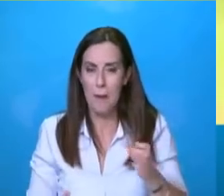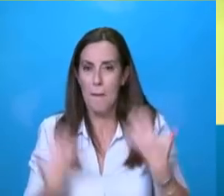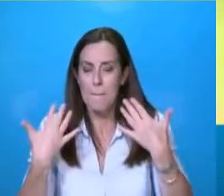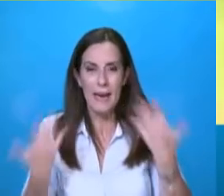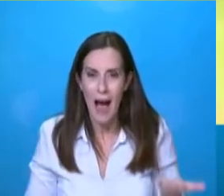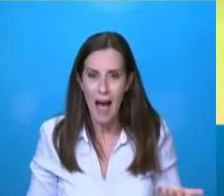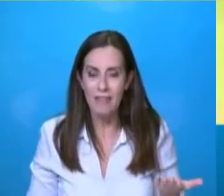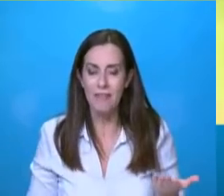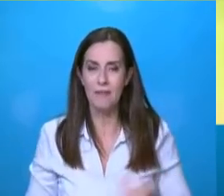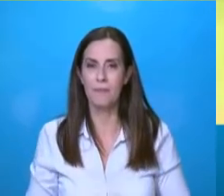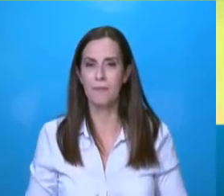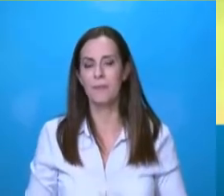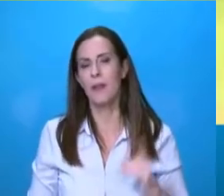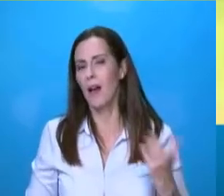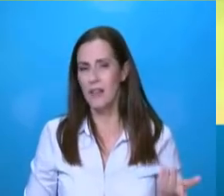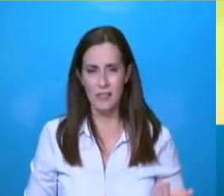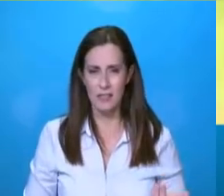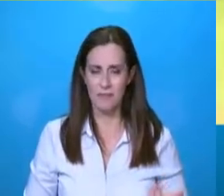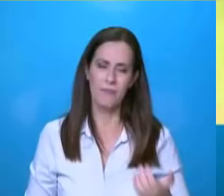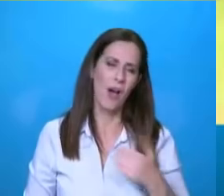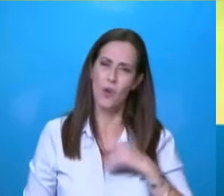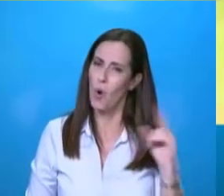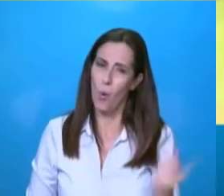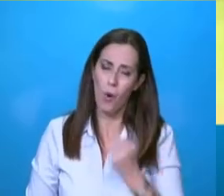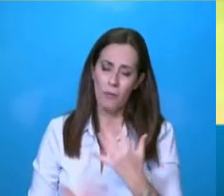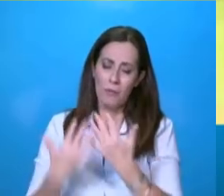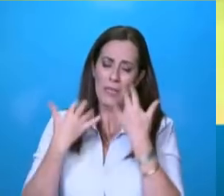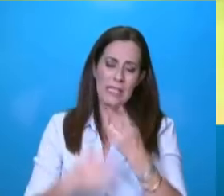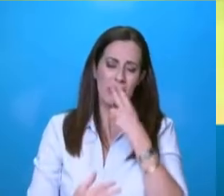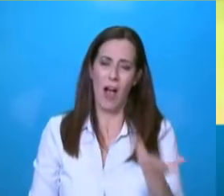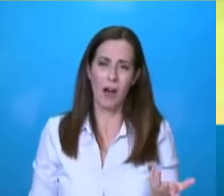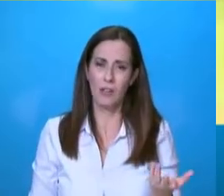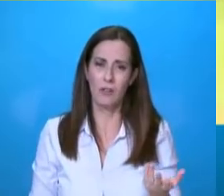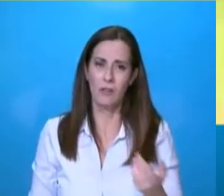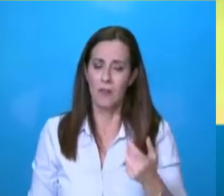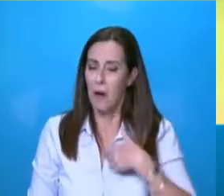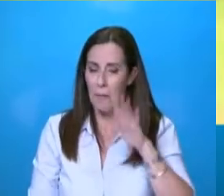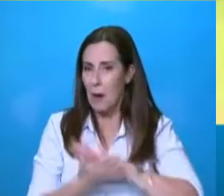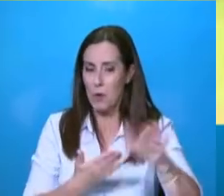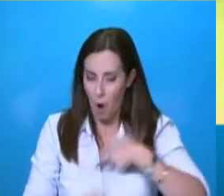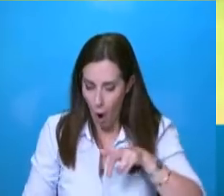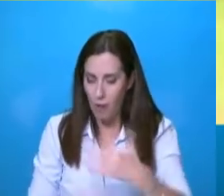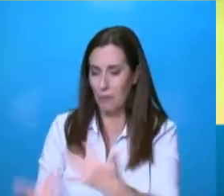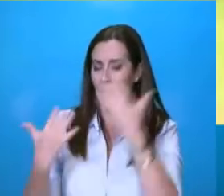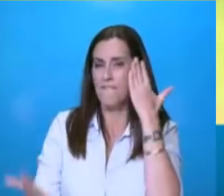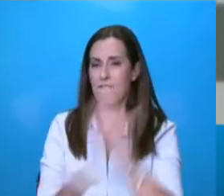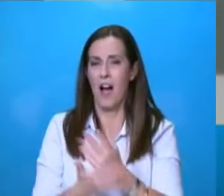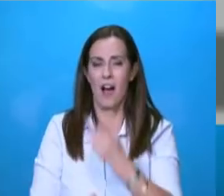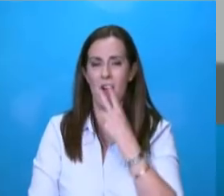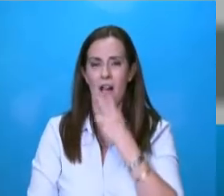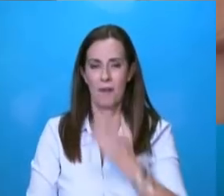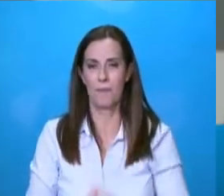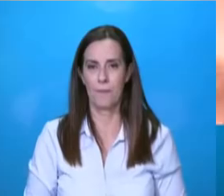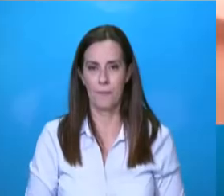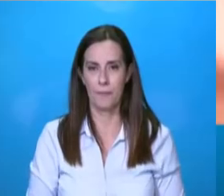ציבוריים. אז אנחנו כולנו נחשפים בעצם זה שאנחנו עוברים במקומות שבהם ישנם אנשים מעשנים.